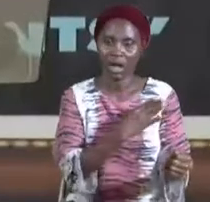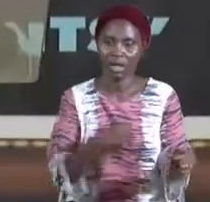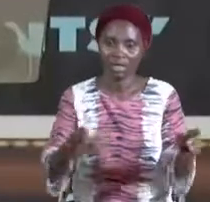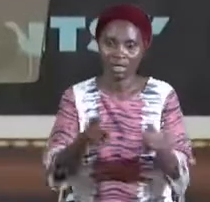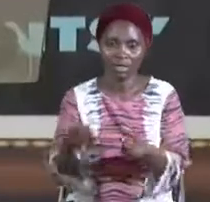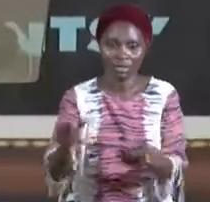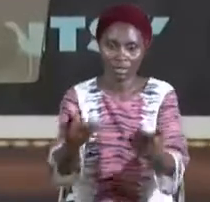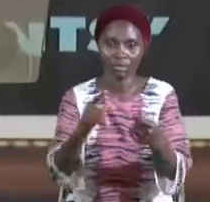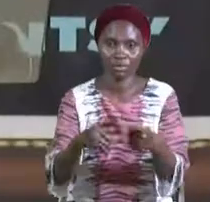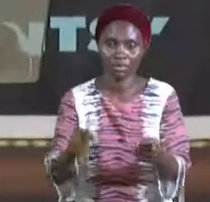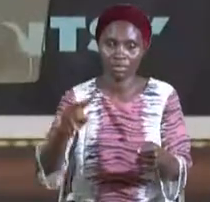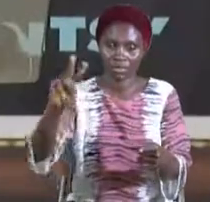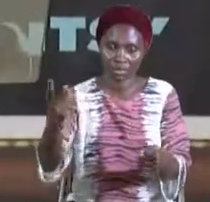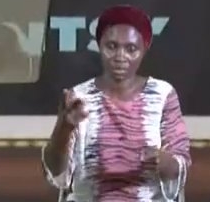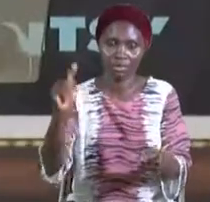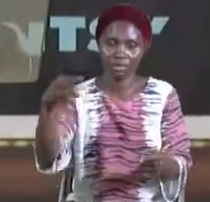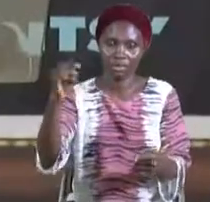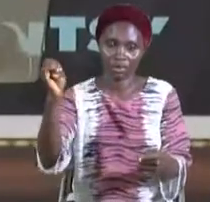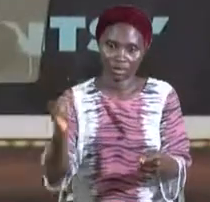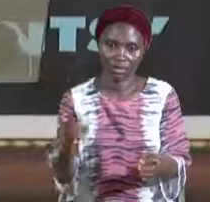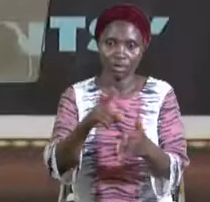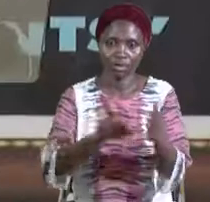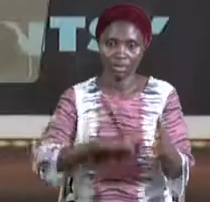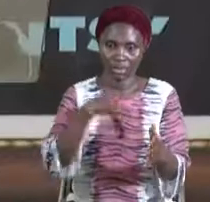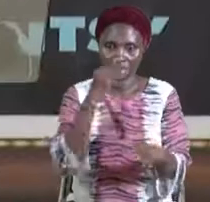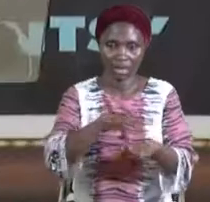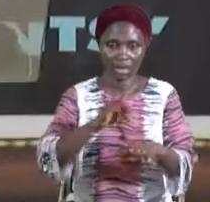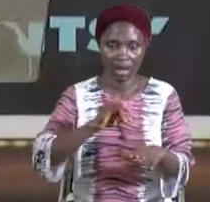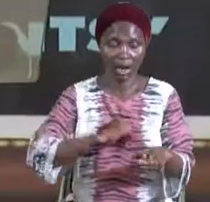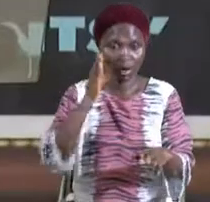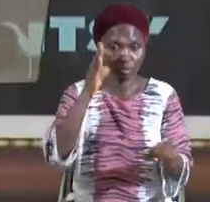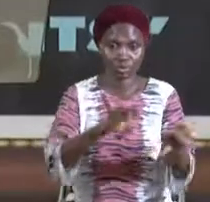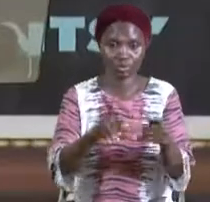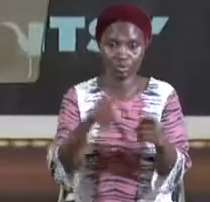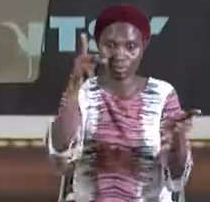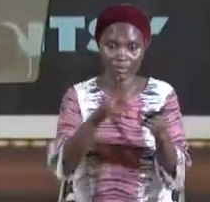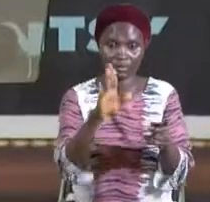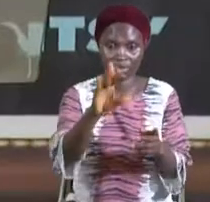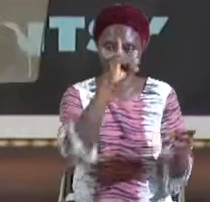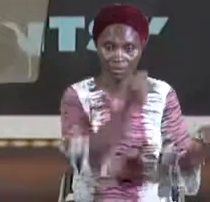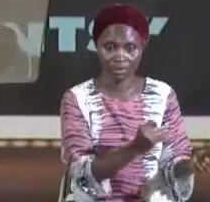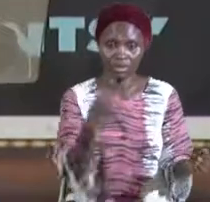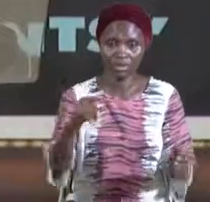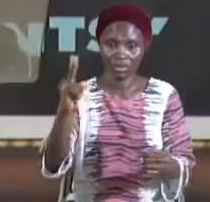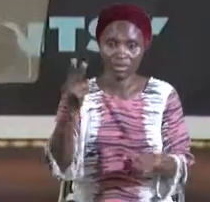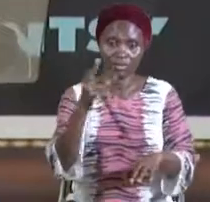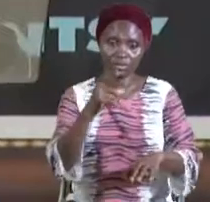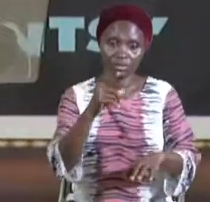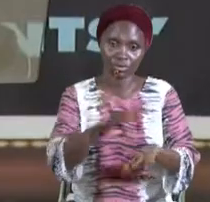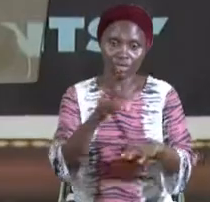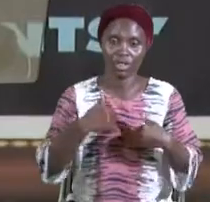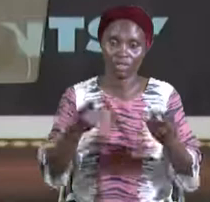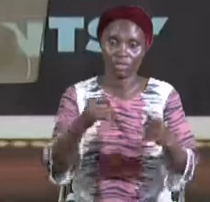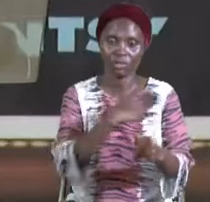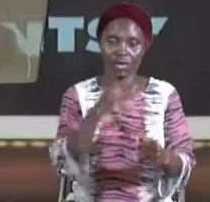dit, ce que j'avais dit faire pour compléter votre foi, la seconde touche est venue et votre foi fait de